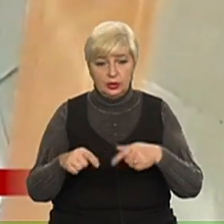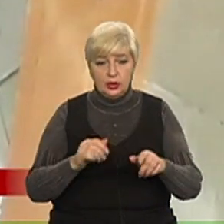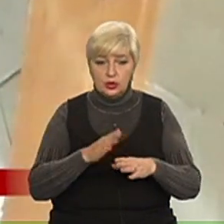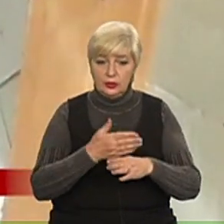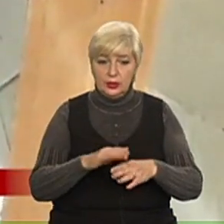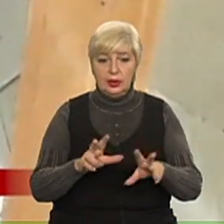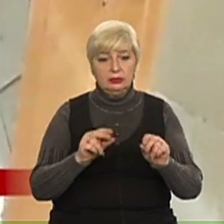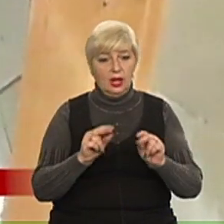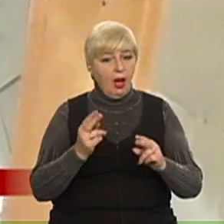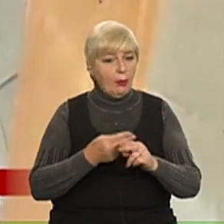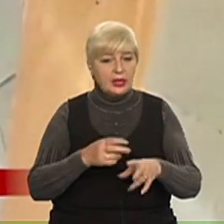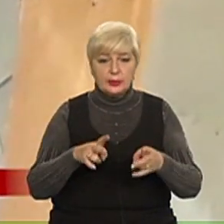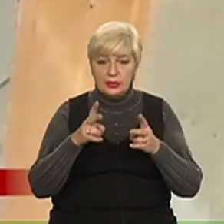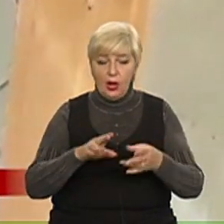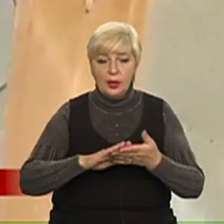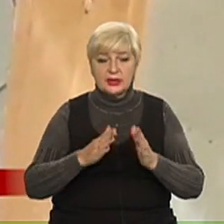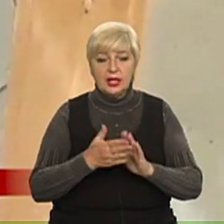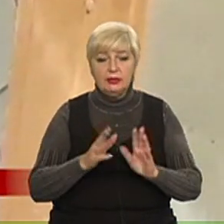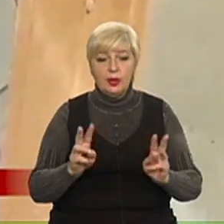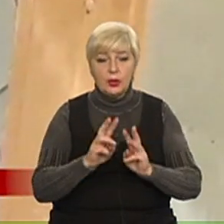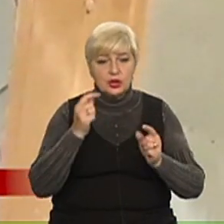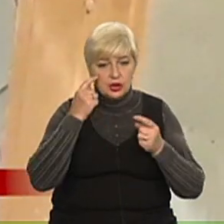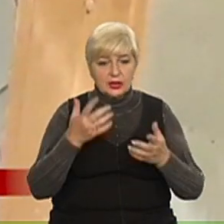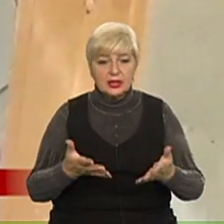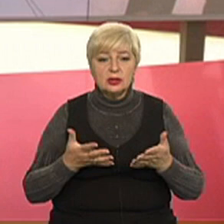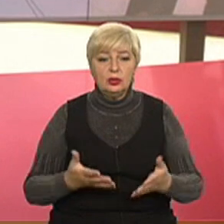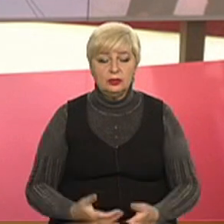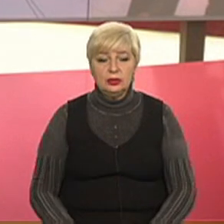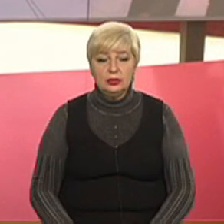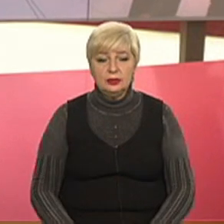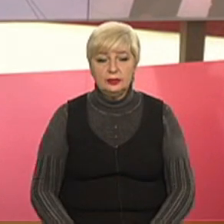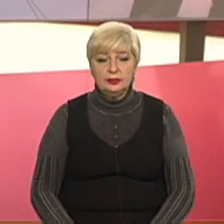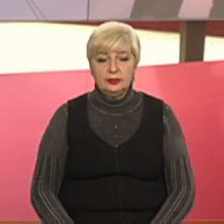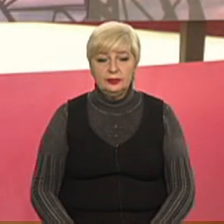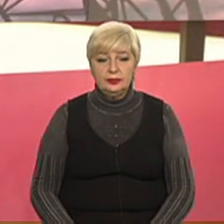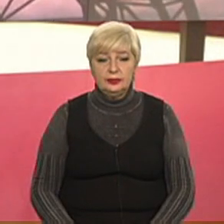без постраждалих, обставини пожежі з'ясовують.